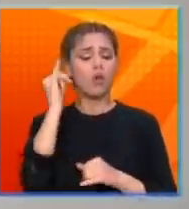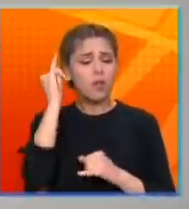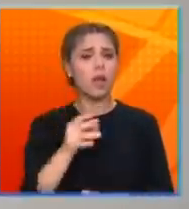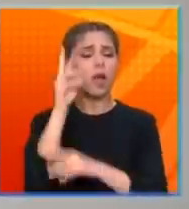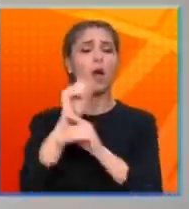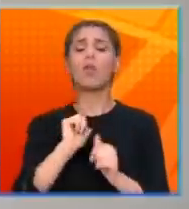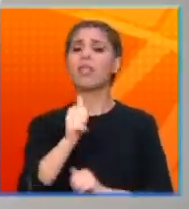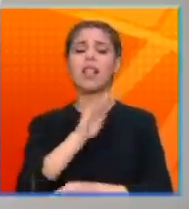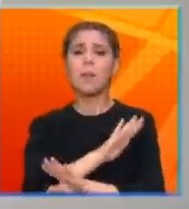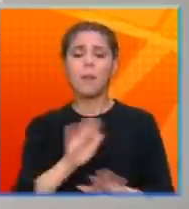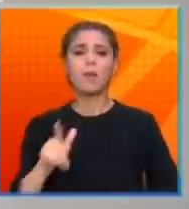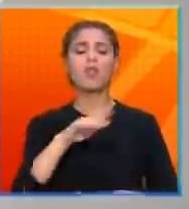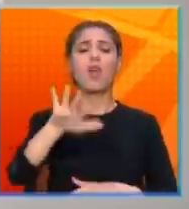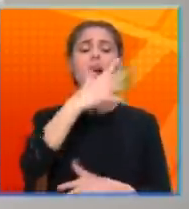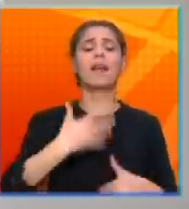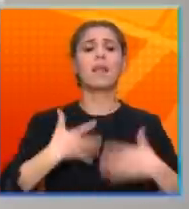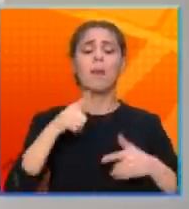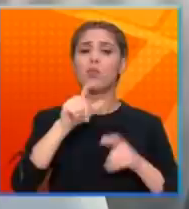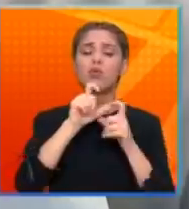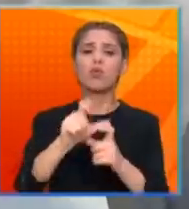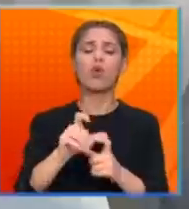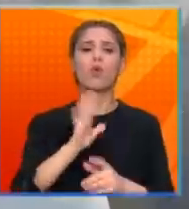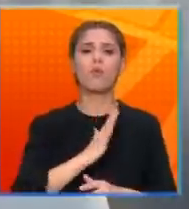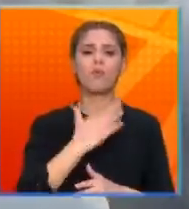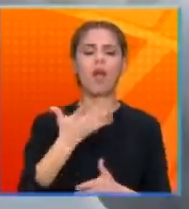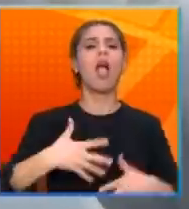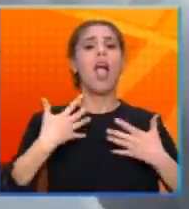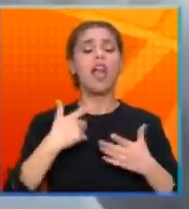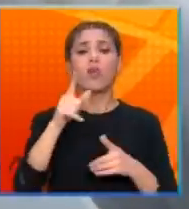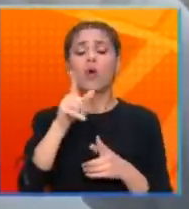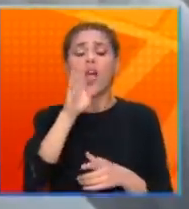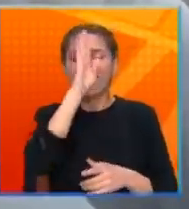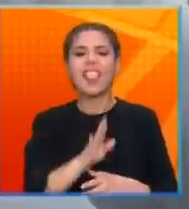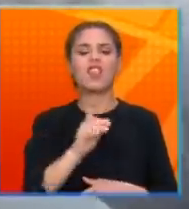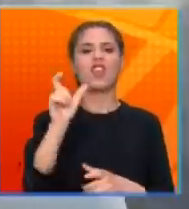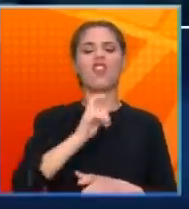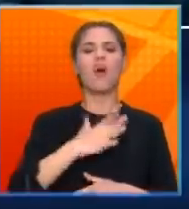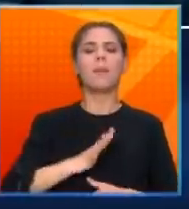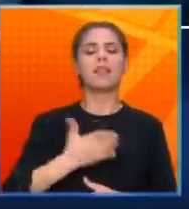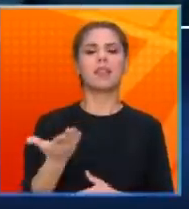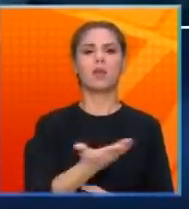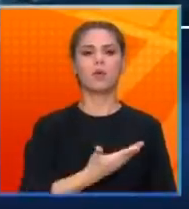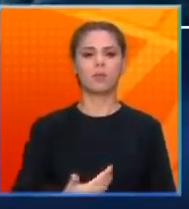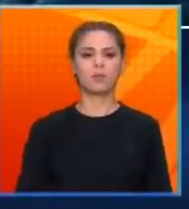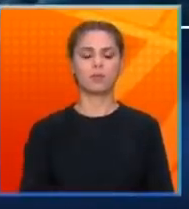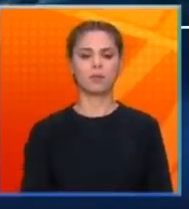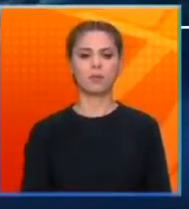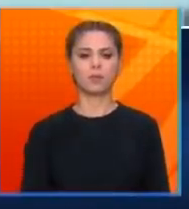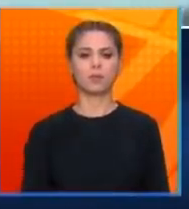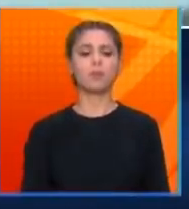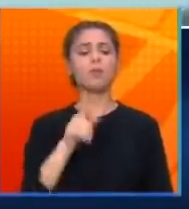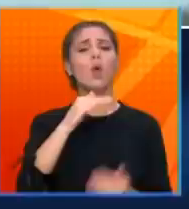ne zaman bitecek? Herkesin merak ettiği ve heyecanla net bir yanıt beklediği soru bu. Belli bir noktaya kadar